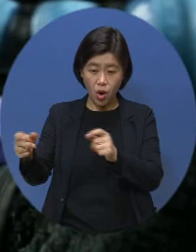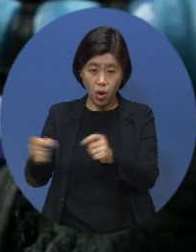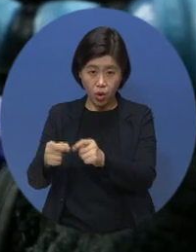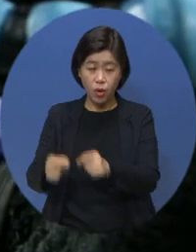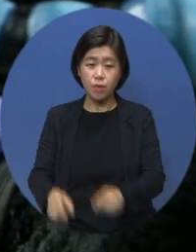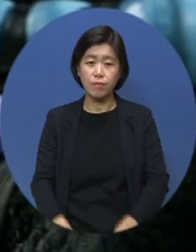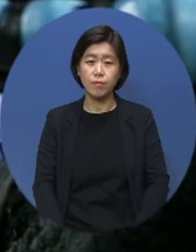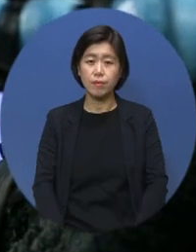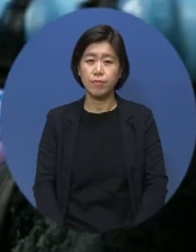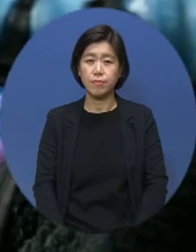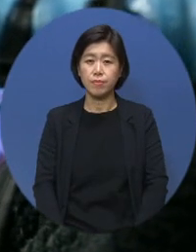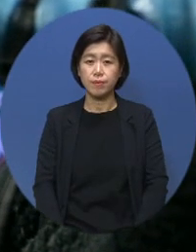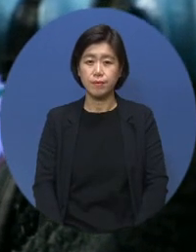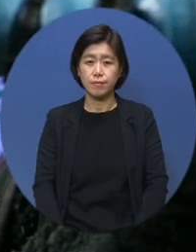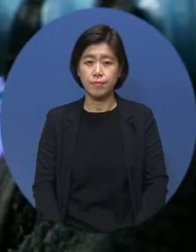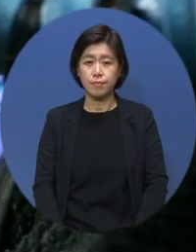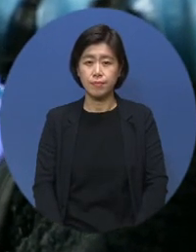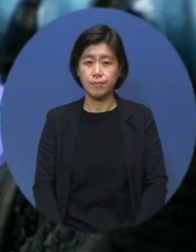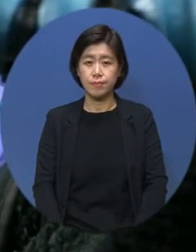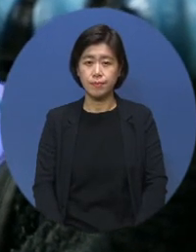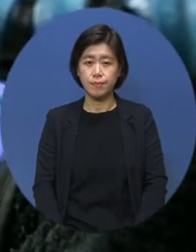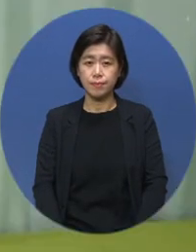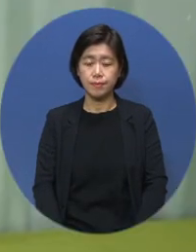아 아